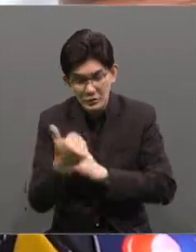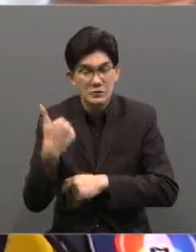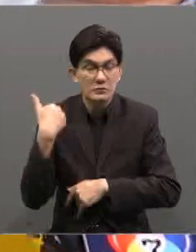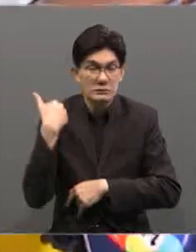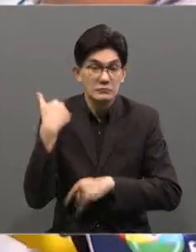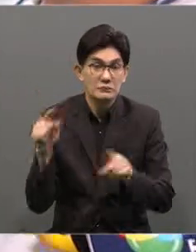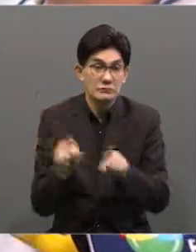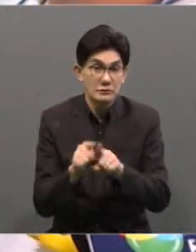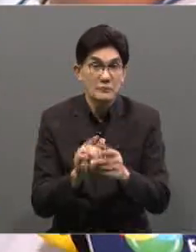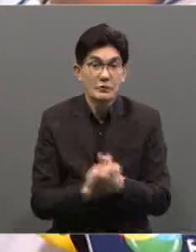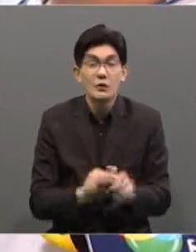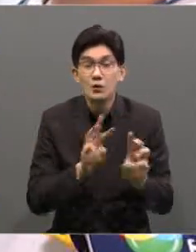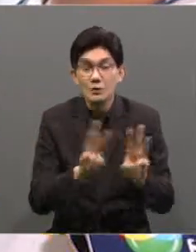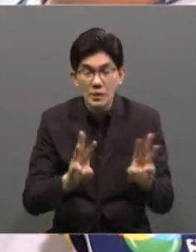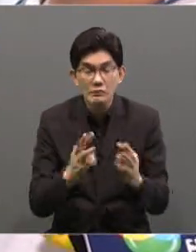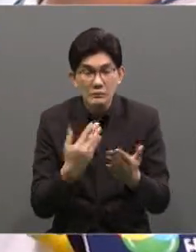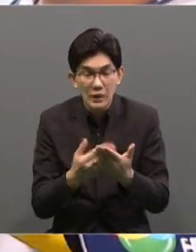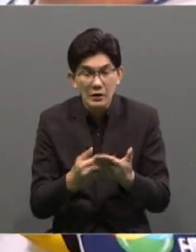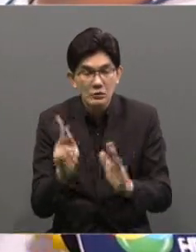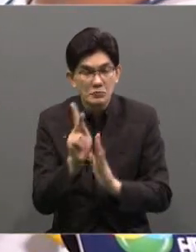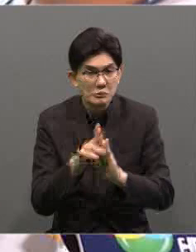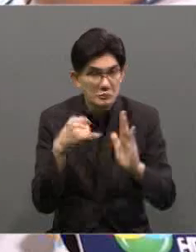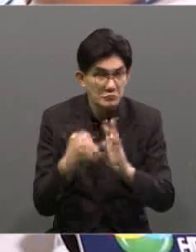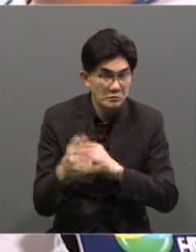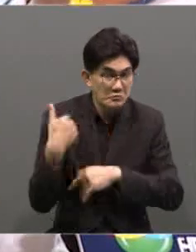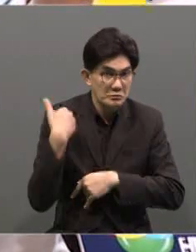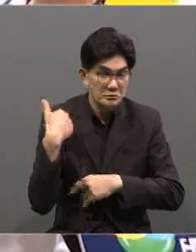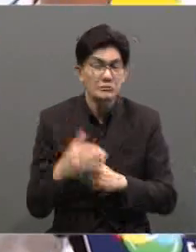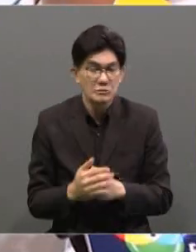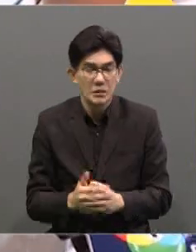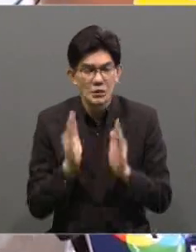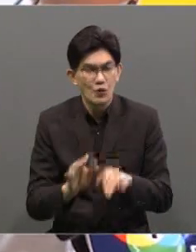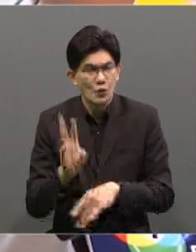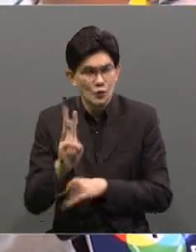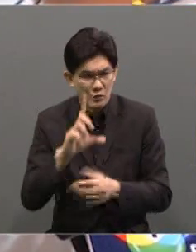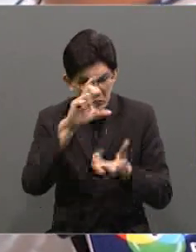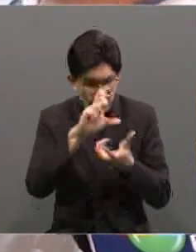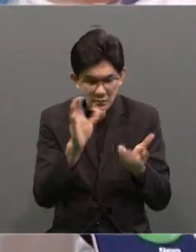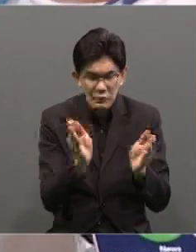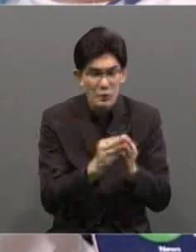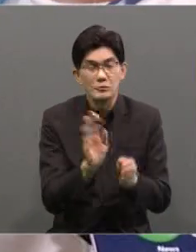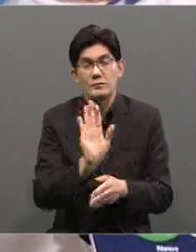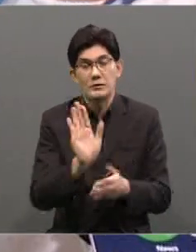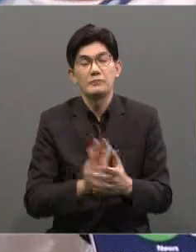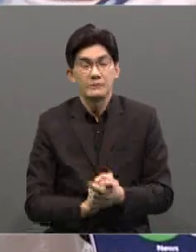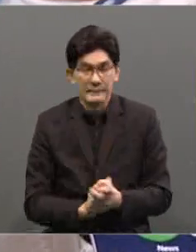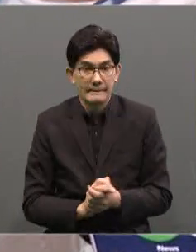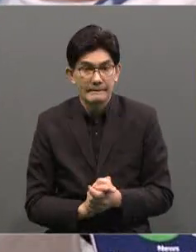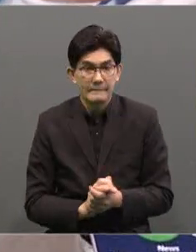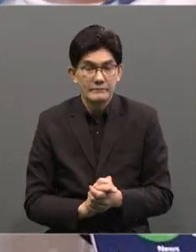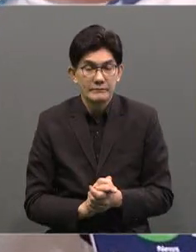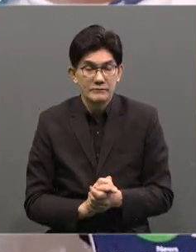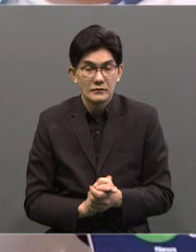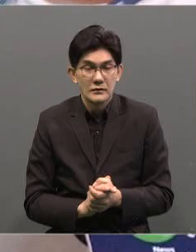เครือข่ายเว็บพนันอันนี้ซึ่งเบื้องต้นมีอยู่ 6คนที่ไม่ใช่คนที่อยู่ในรูปถ่ายแต่ก็จะต้องขยายผลต่อไปประเด็นที่เมื่อกี้ผมทิ้งท้าย